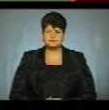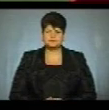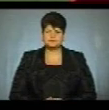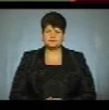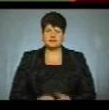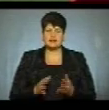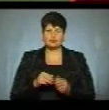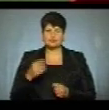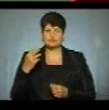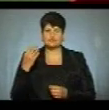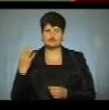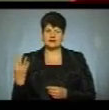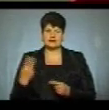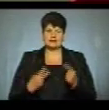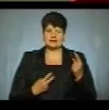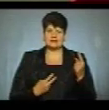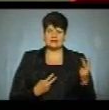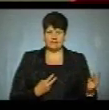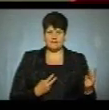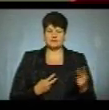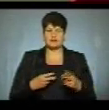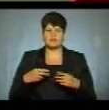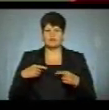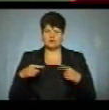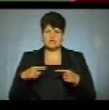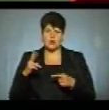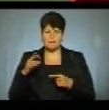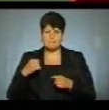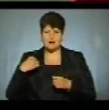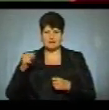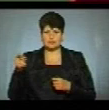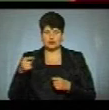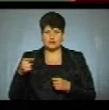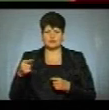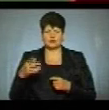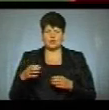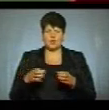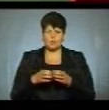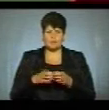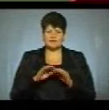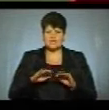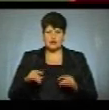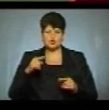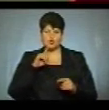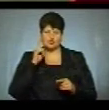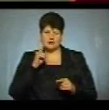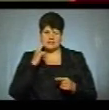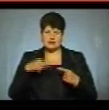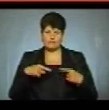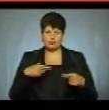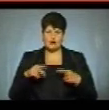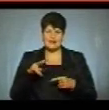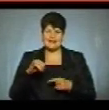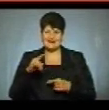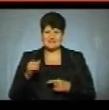Із рахунком 4-2 футболісти із Копиченців перемогли тернопільську команду «Чемпіон» у дитячо-юнацькій футбольній лізі України.